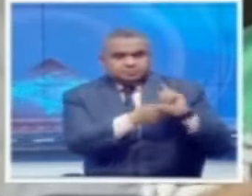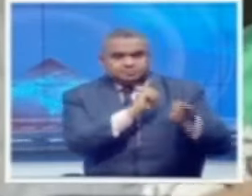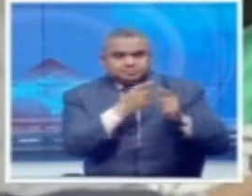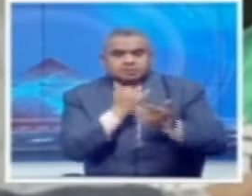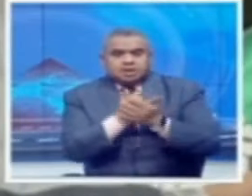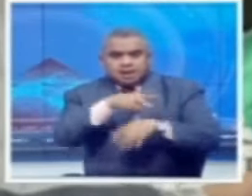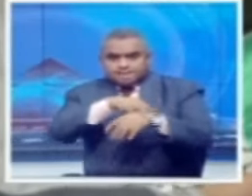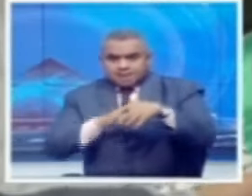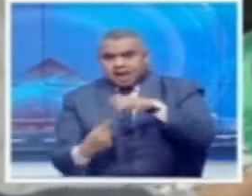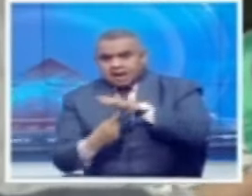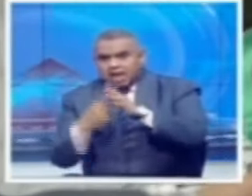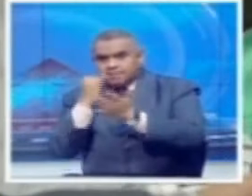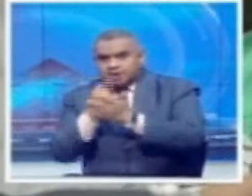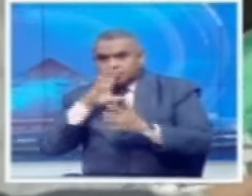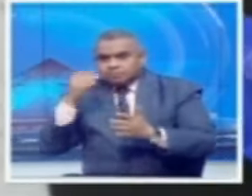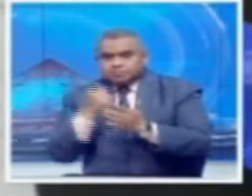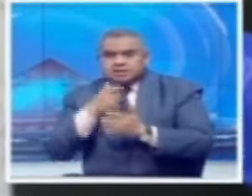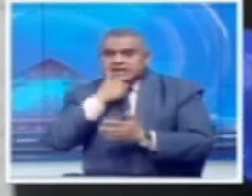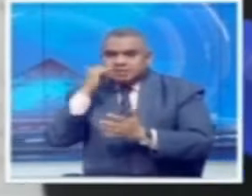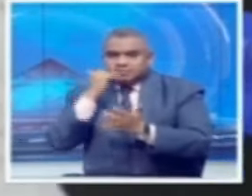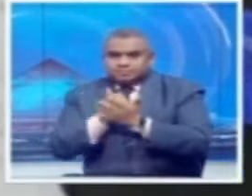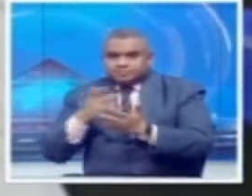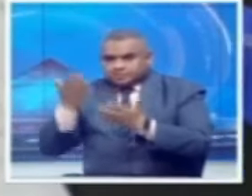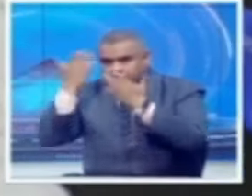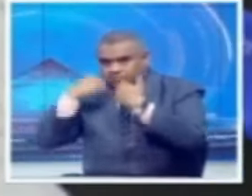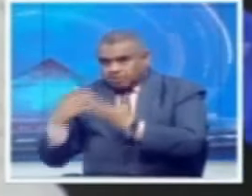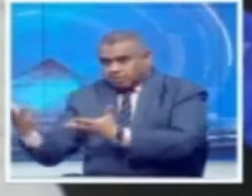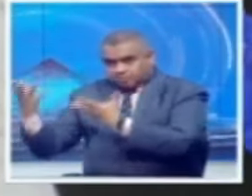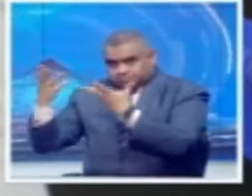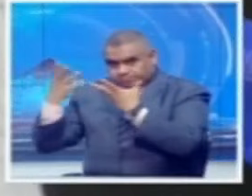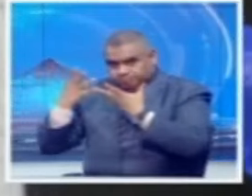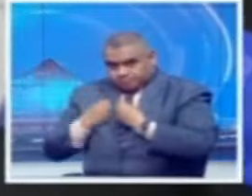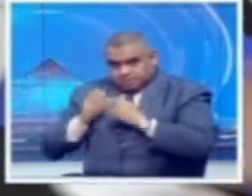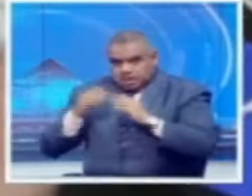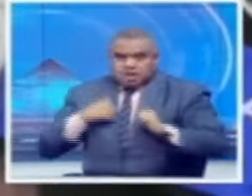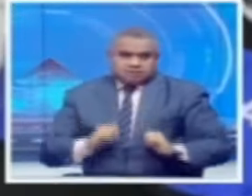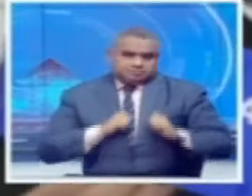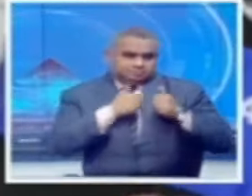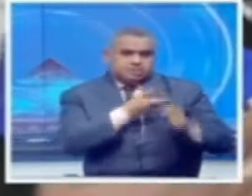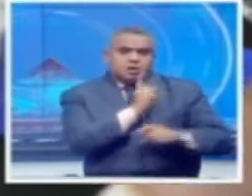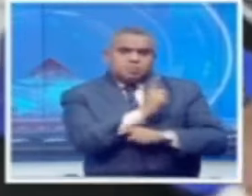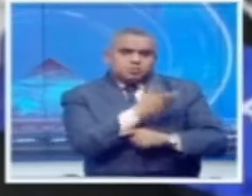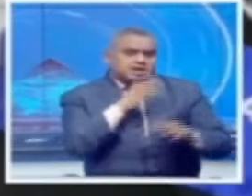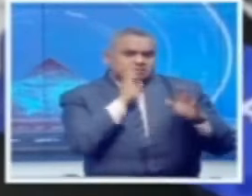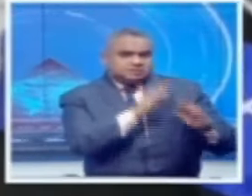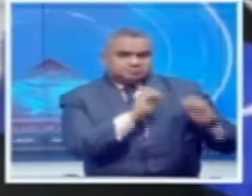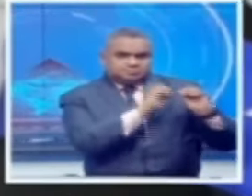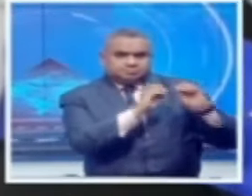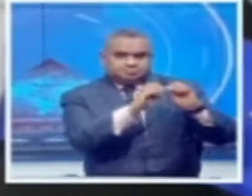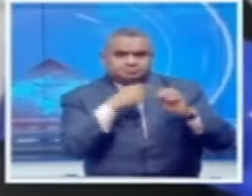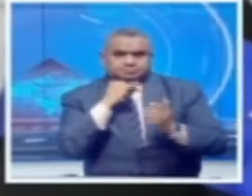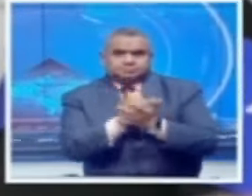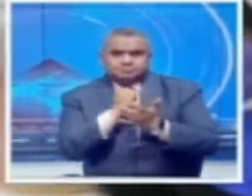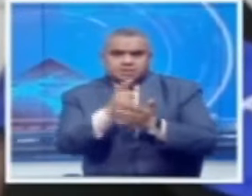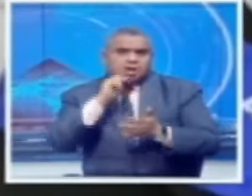الأزهرية ومن بريتش كونسل. ناخد المحاضرة وبعدين نرجع نديها للمعلمين ونتابع ان المعلمين، على اساس ان انا مدرب المشرف